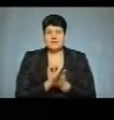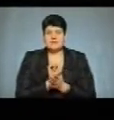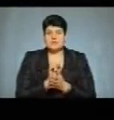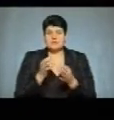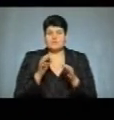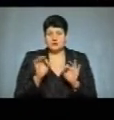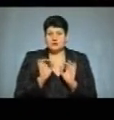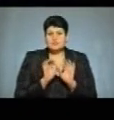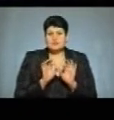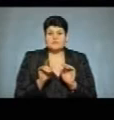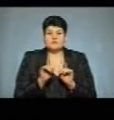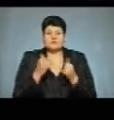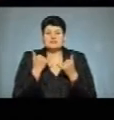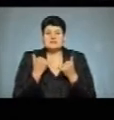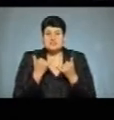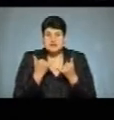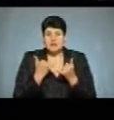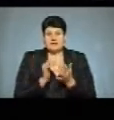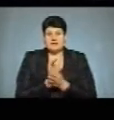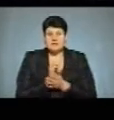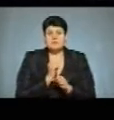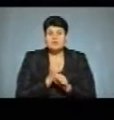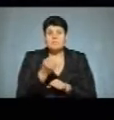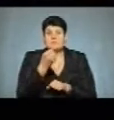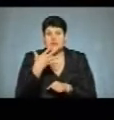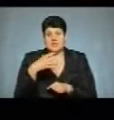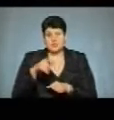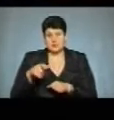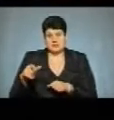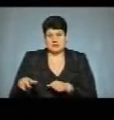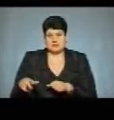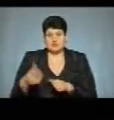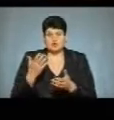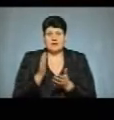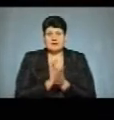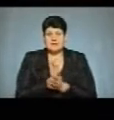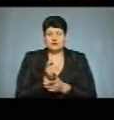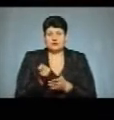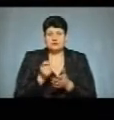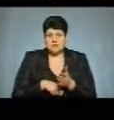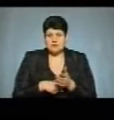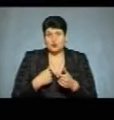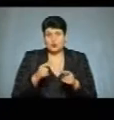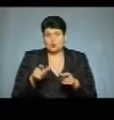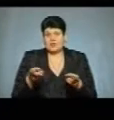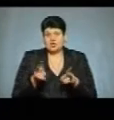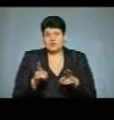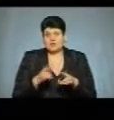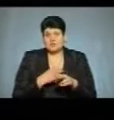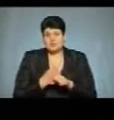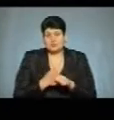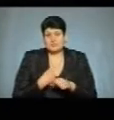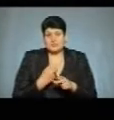Томин розповів, що зараз у виданні працює 15 осіб. Якщо газету закриють, люди лишаються без роботи. Мені, наприклад,